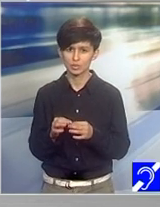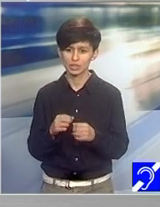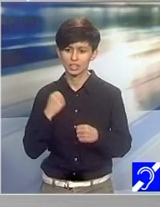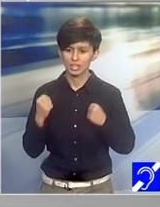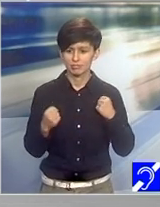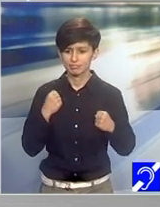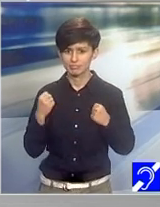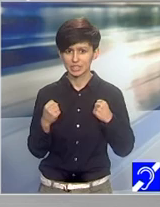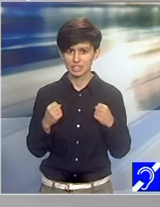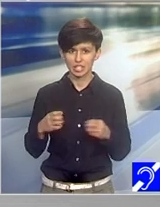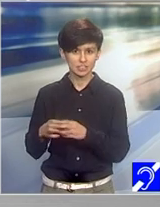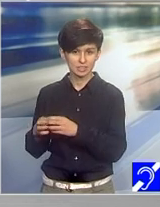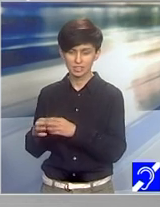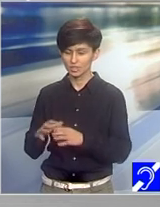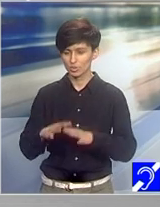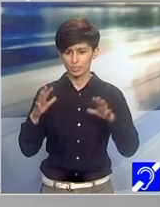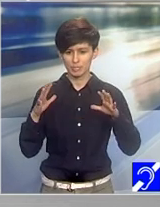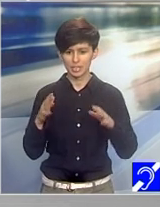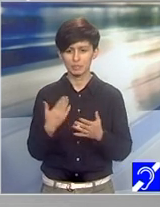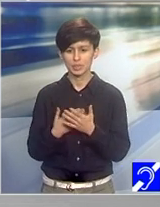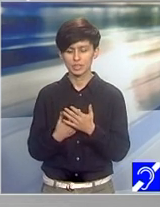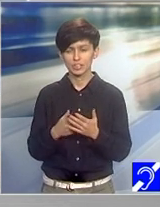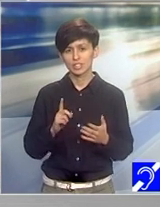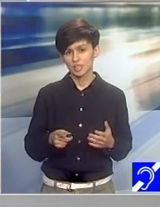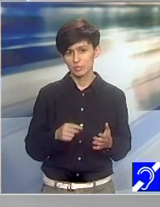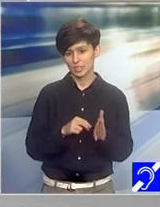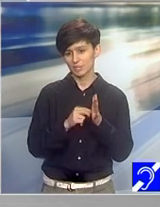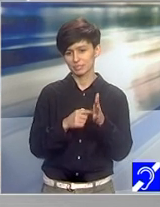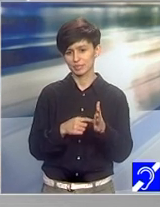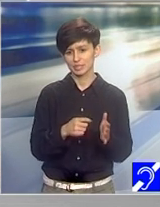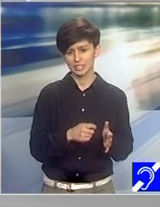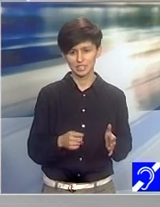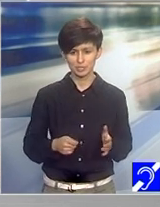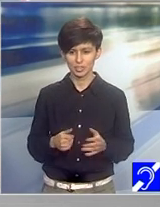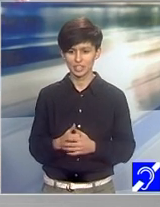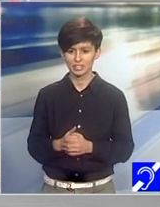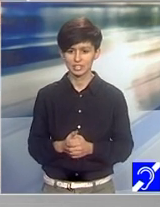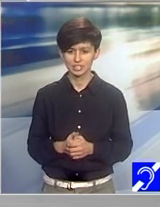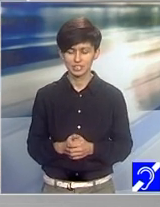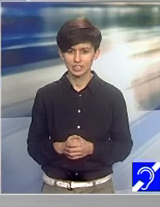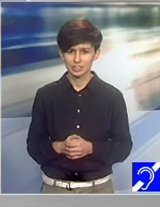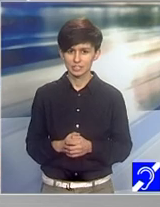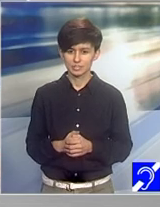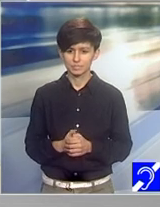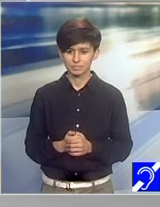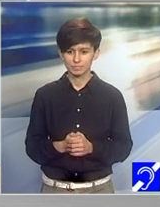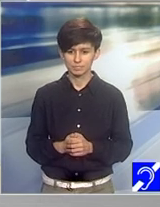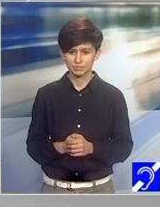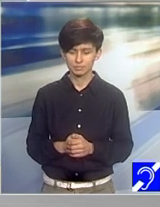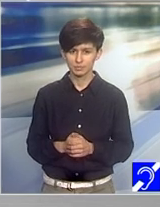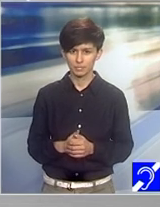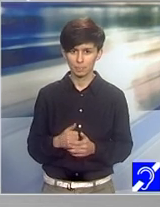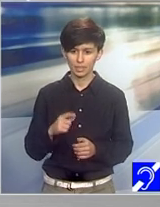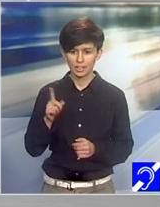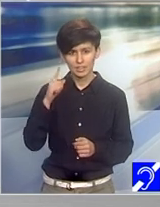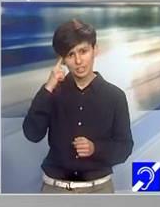proiect. Cuvântul ăsta în românesc. Dar ce e ăsta? Iertați-mă, dar ce e? Avem un minut și nu știe vreau lumea. Să